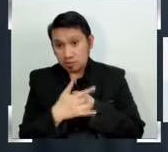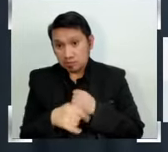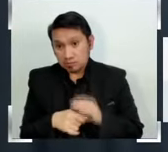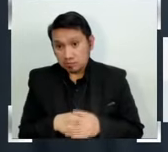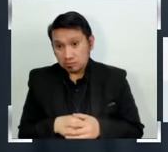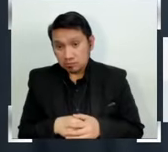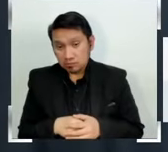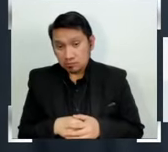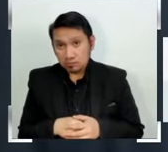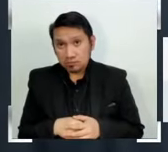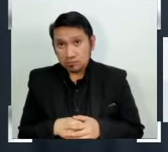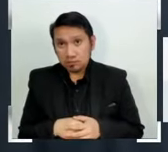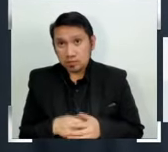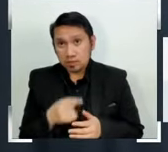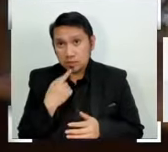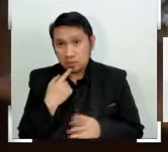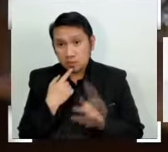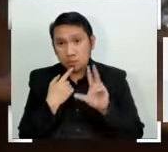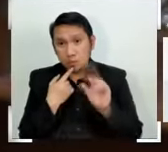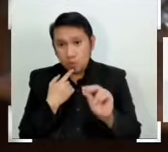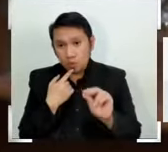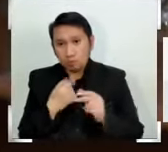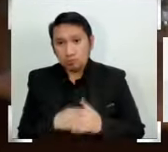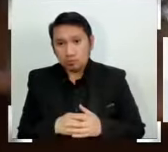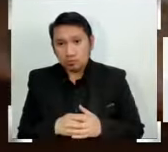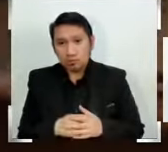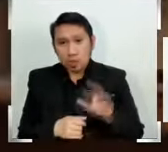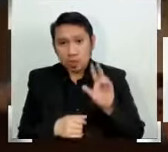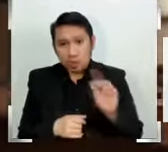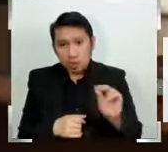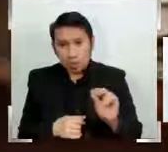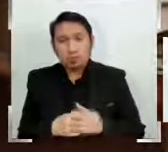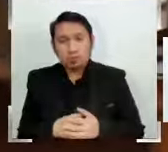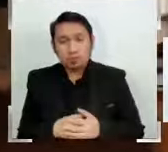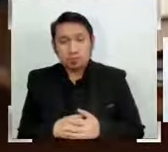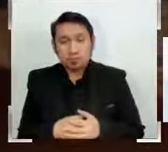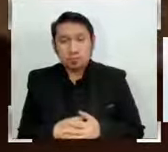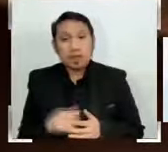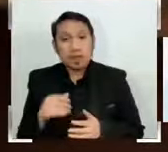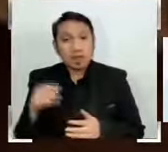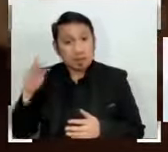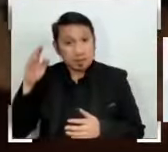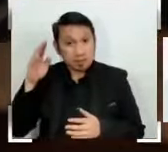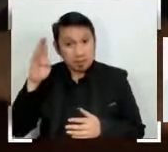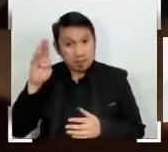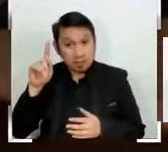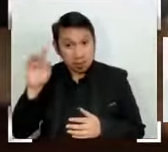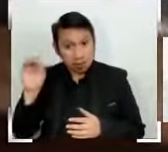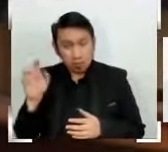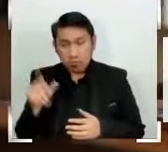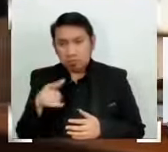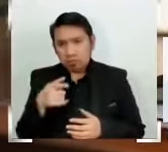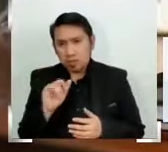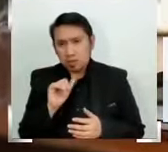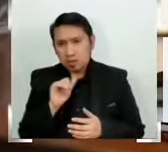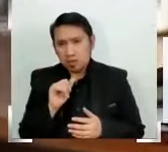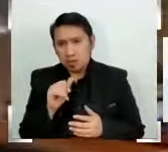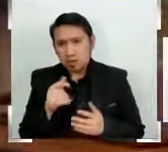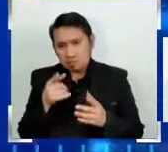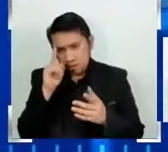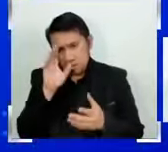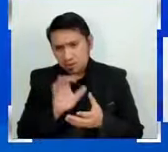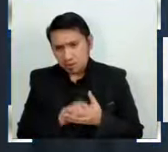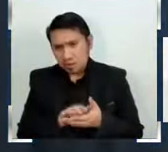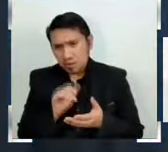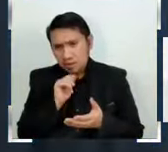No! No! Kumpiyansa rin si De La Rosa na hindi pa rin papapasukin ni Pangulong Marcos sa bansa ang